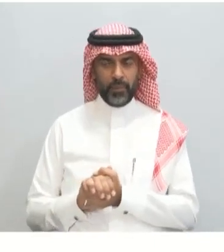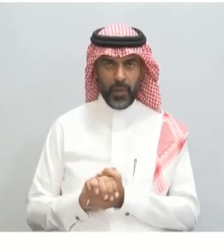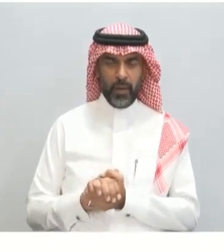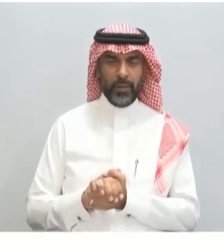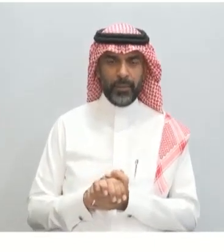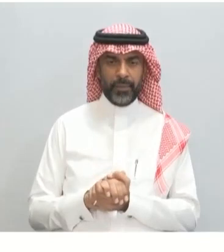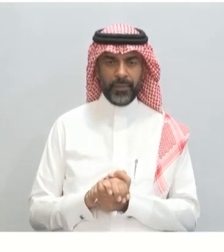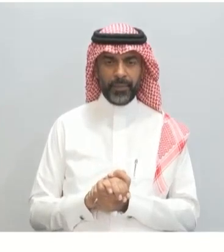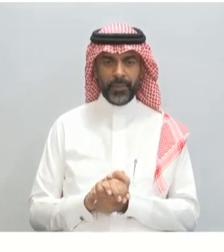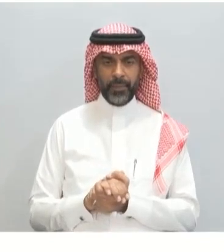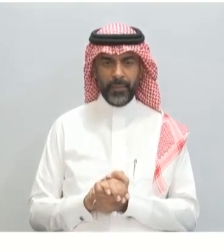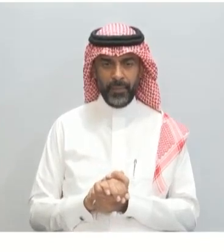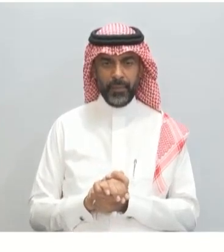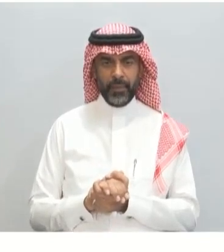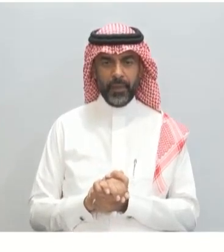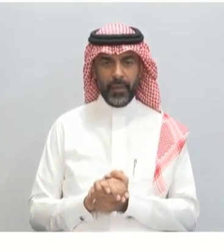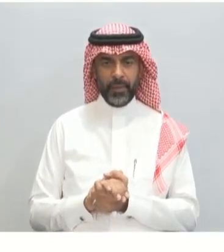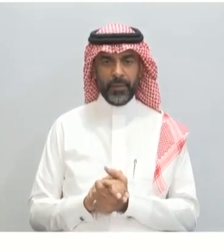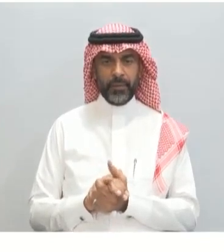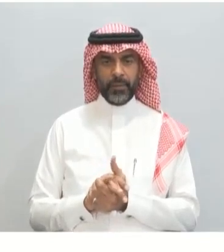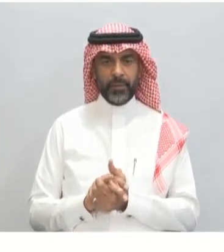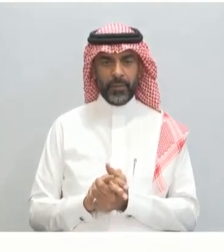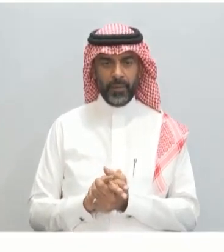تقوم على اسلوب ما يسمى بالحتمية